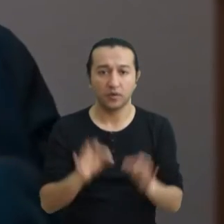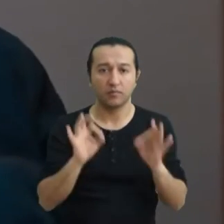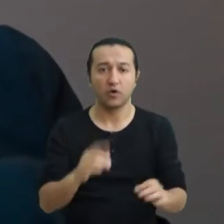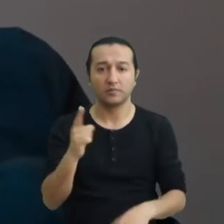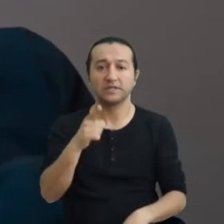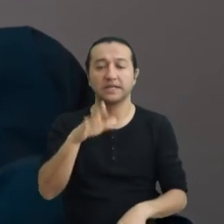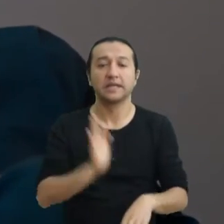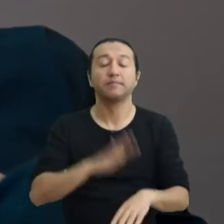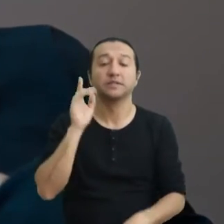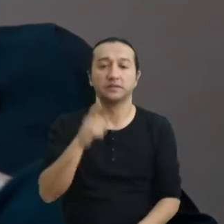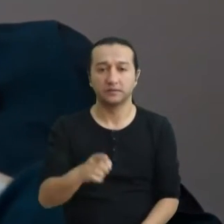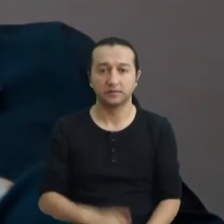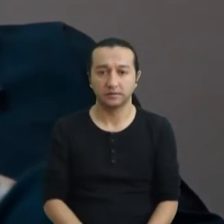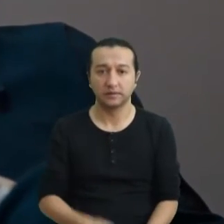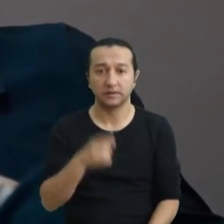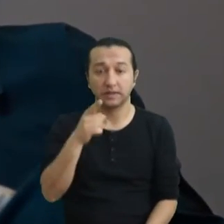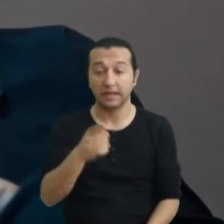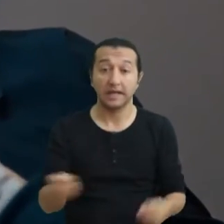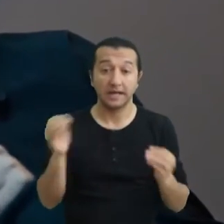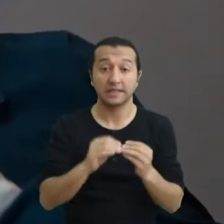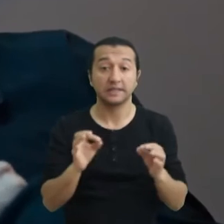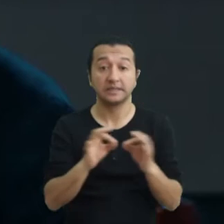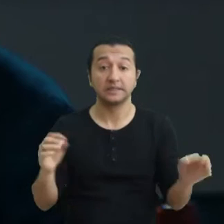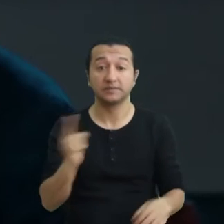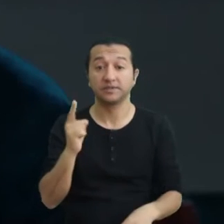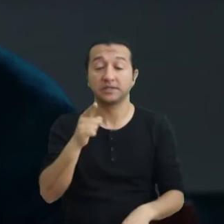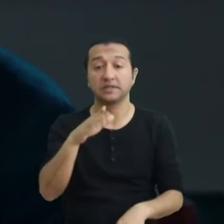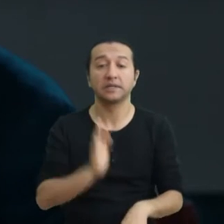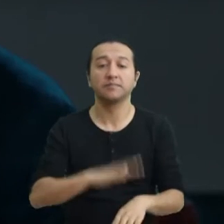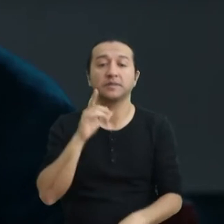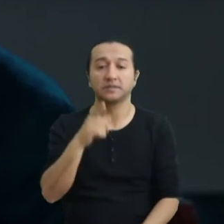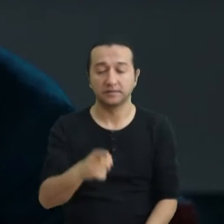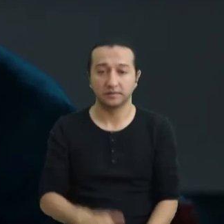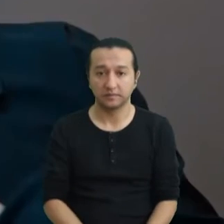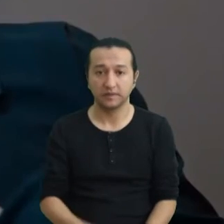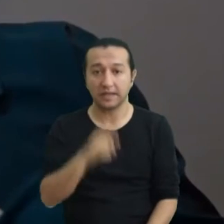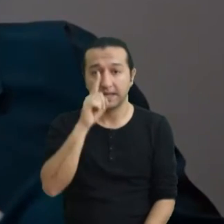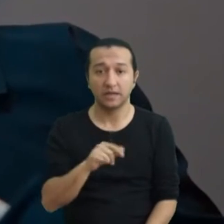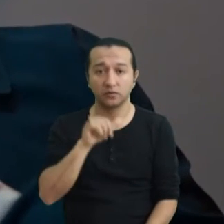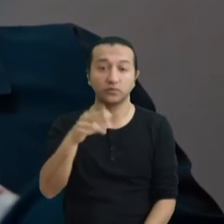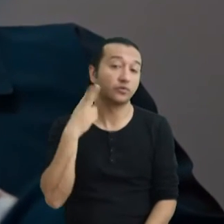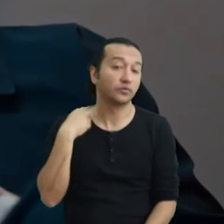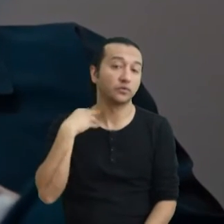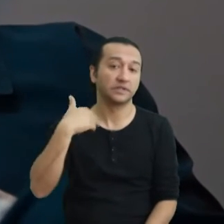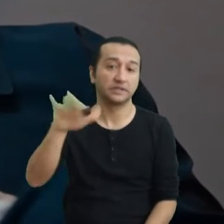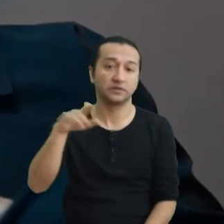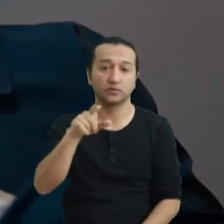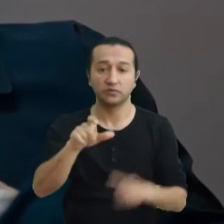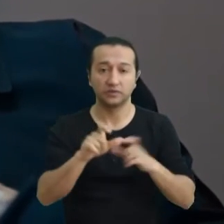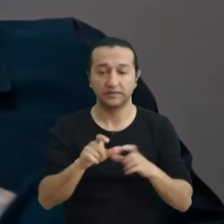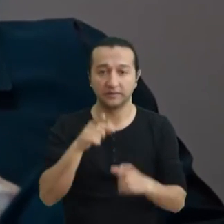Böyle bir şey yapmayacaksın. Hatta hiçbir şey yapmayacaksın. İlk uçakla Rusya'ya dönüyorsun